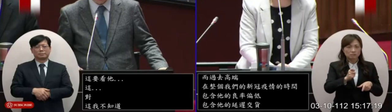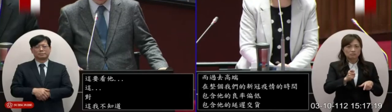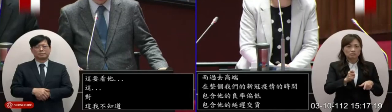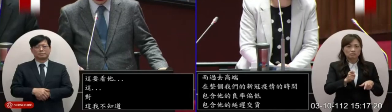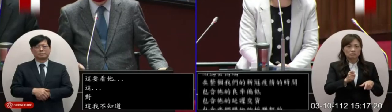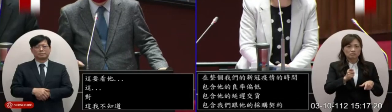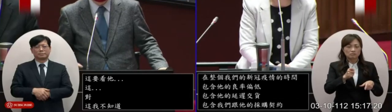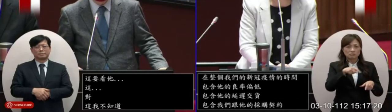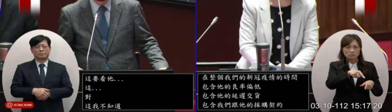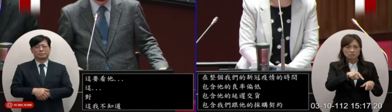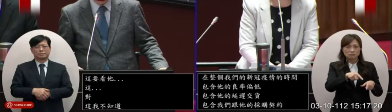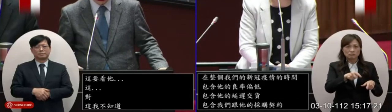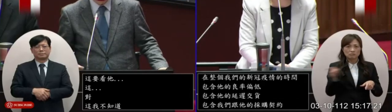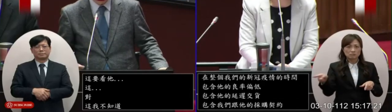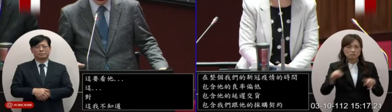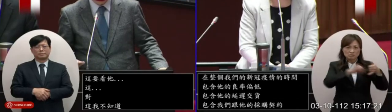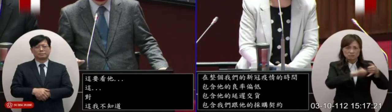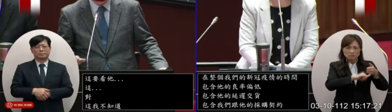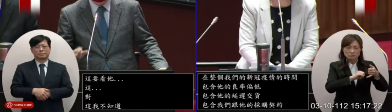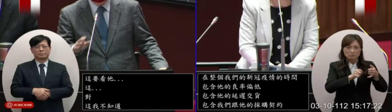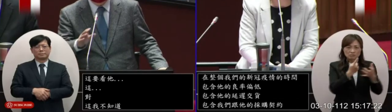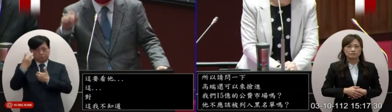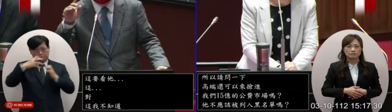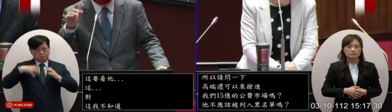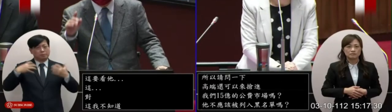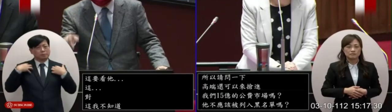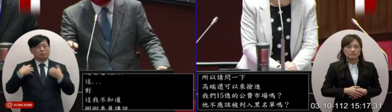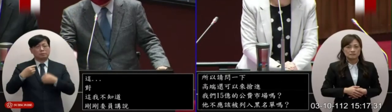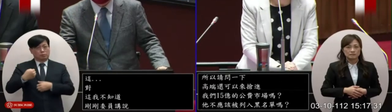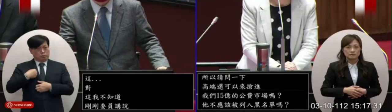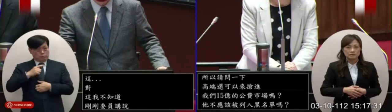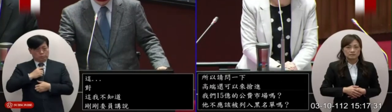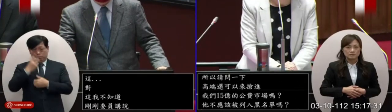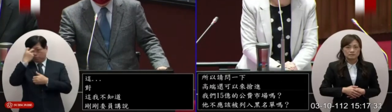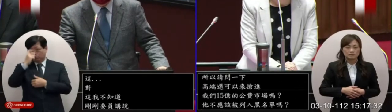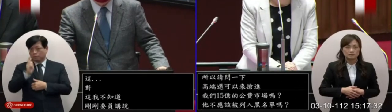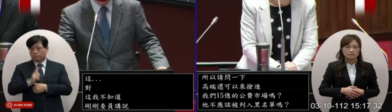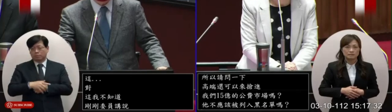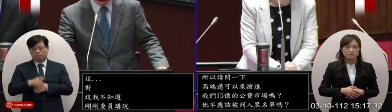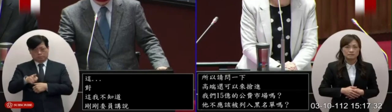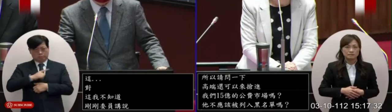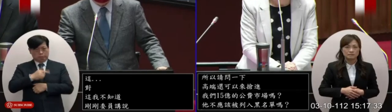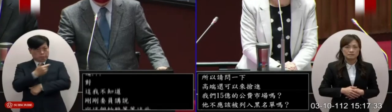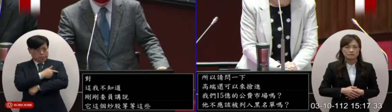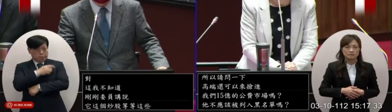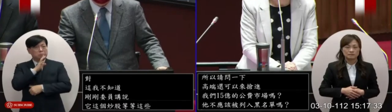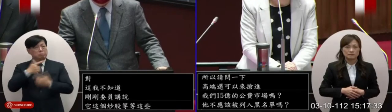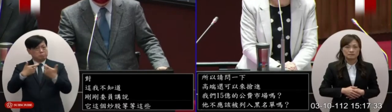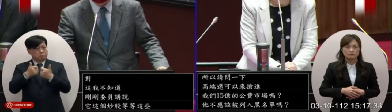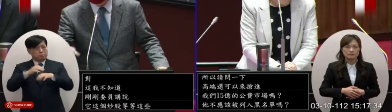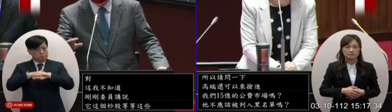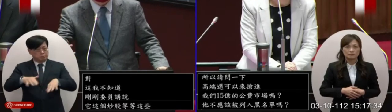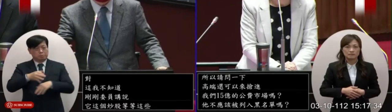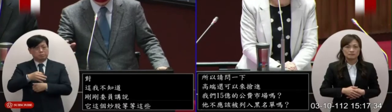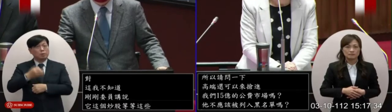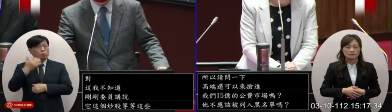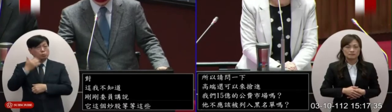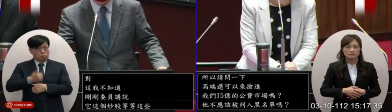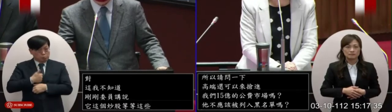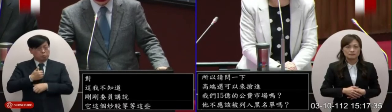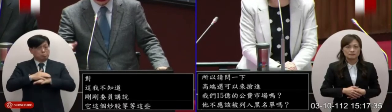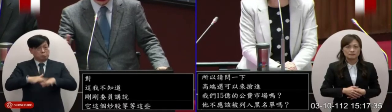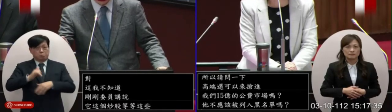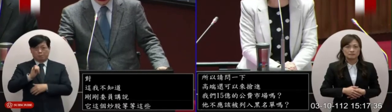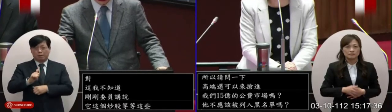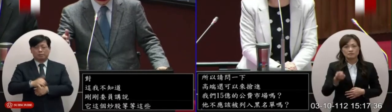市场吗？它不应该被列入黑名单吗？ 我们看的是它的疫苗到底是否安全有效，如果有它安